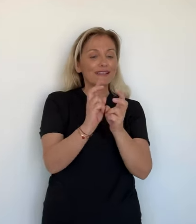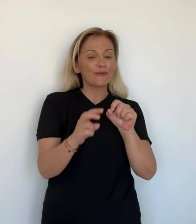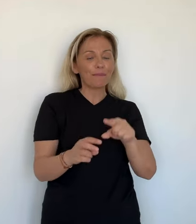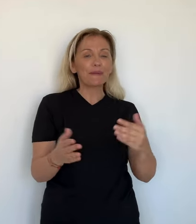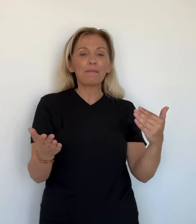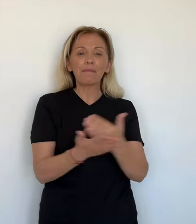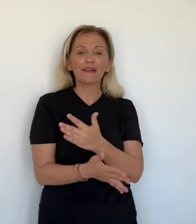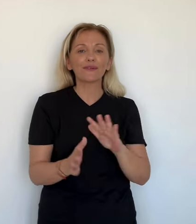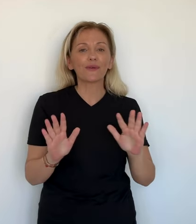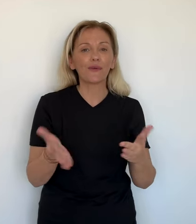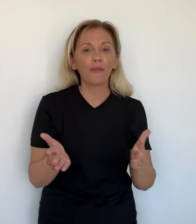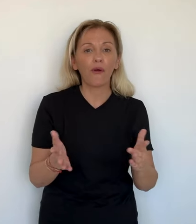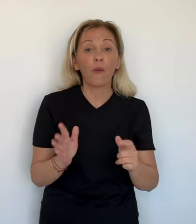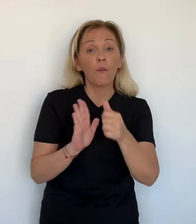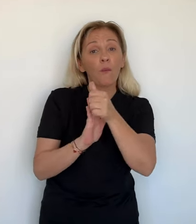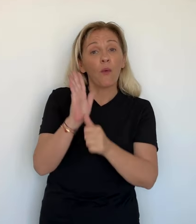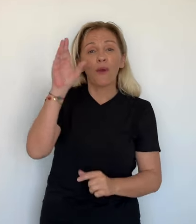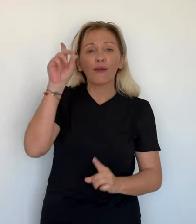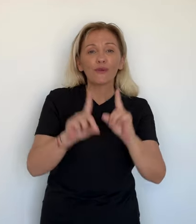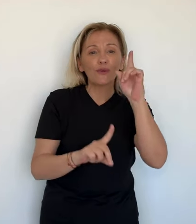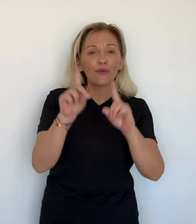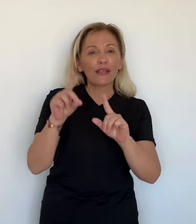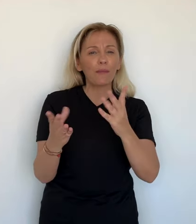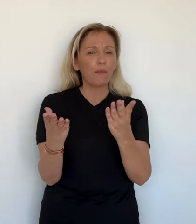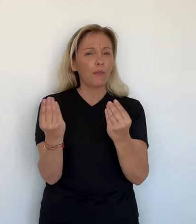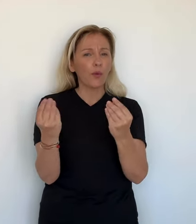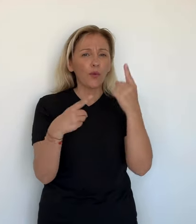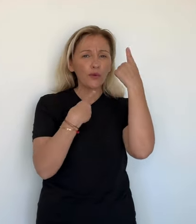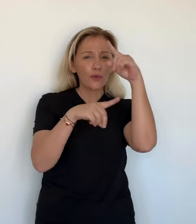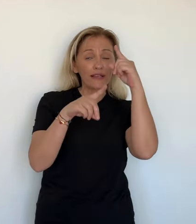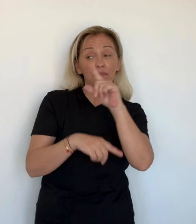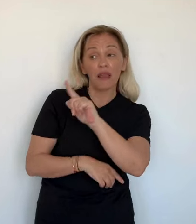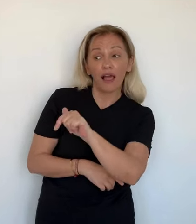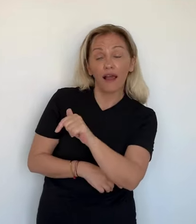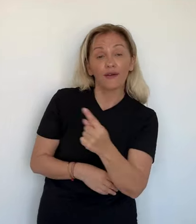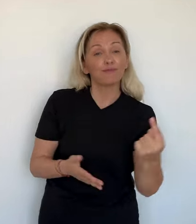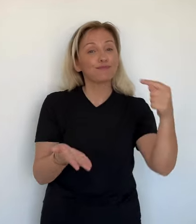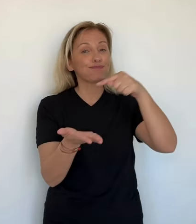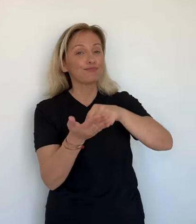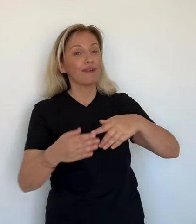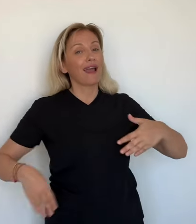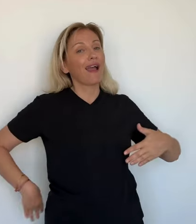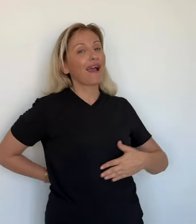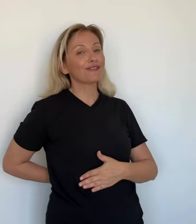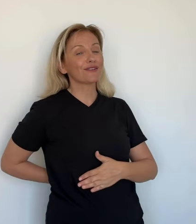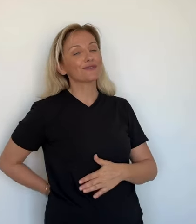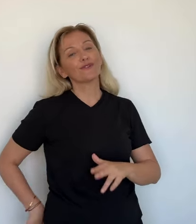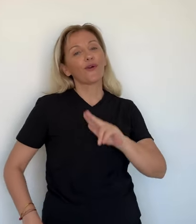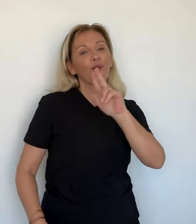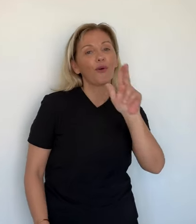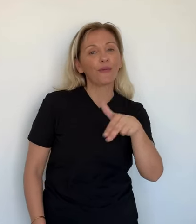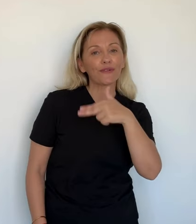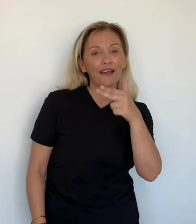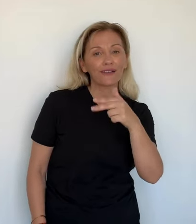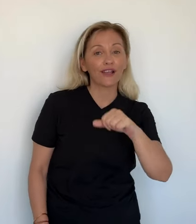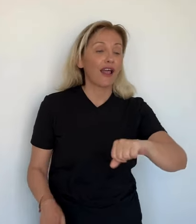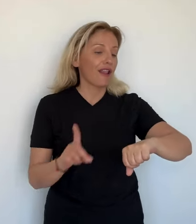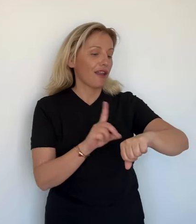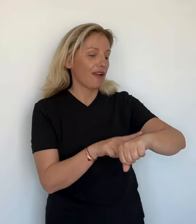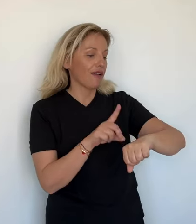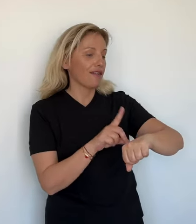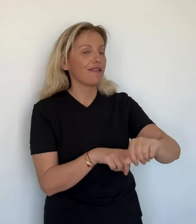cette saison? La fréquentation est-elle à la hausse pour ce mois de juillet? À Ajaccio, le reportage de Céline Leroux-Sel et Franck Rombaldi.